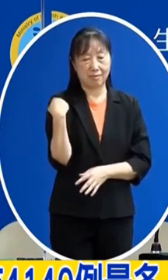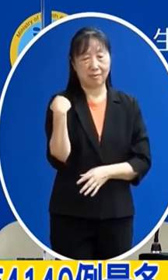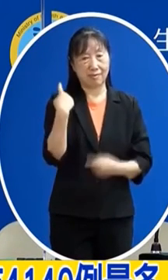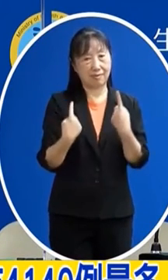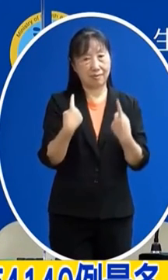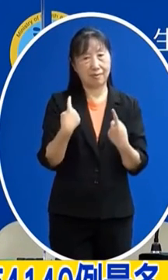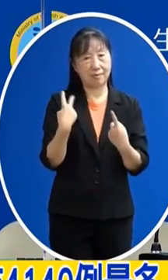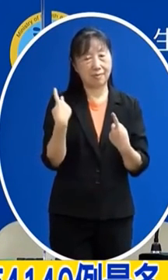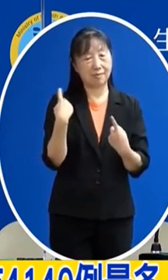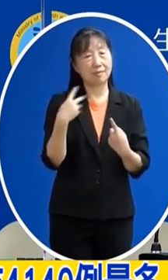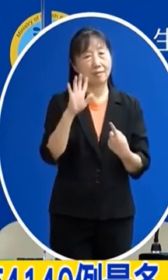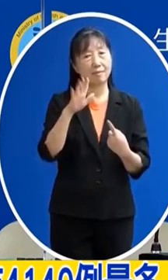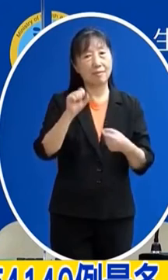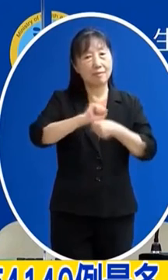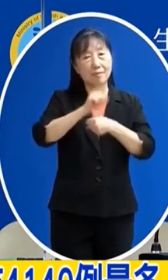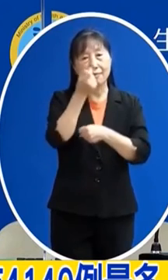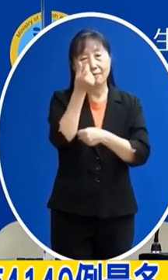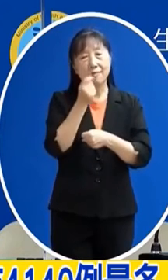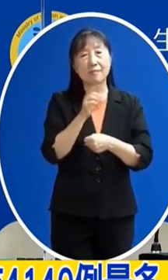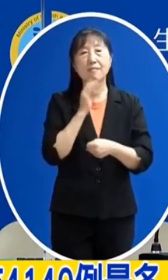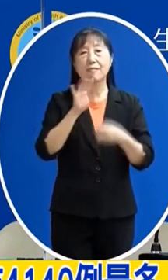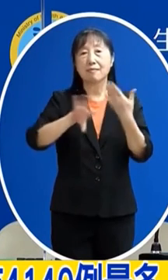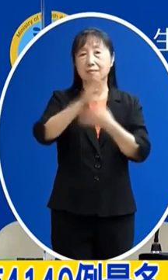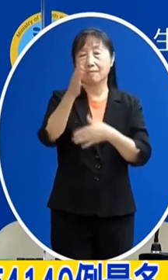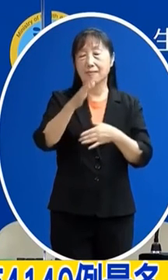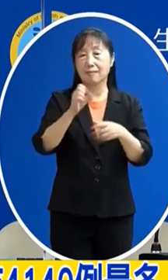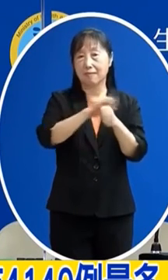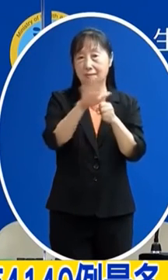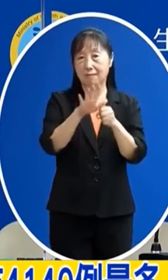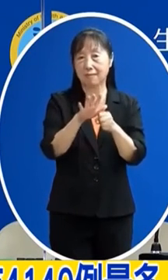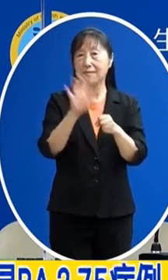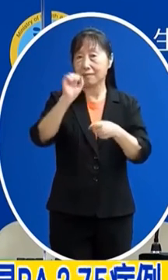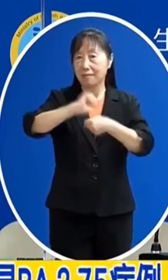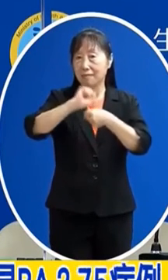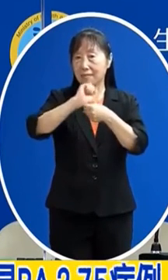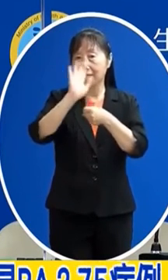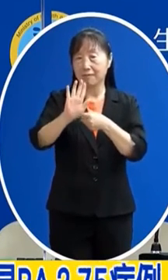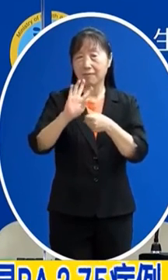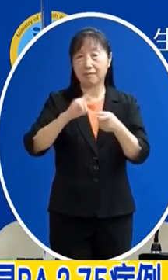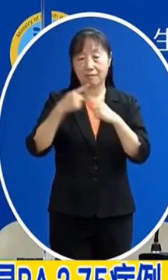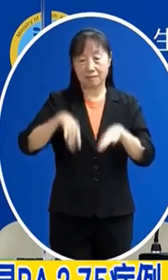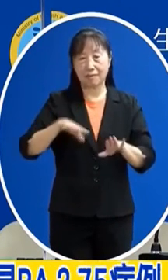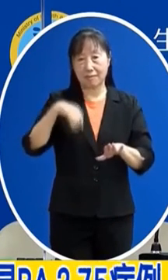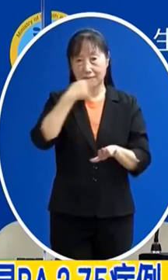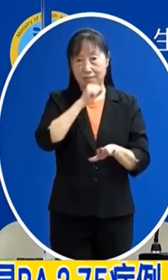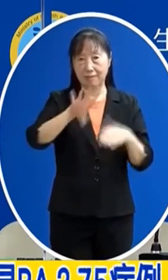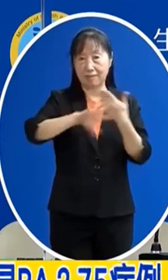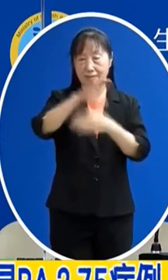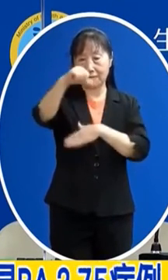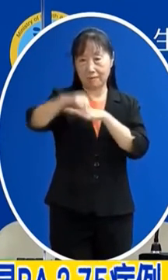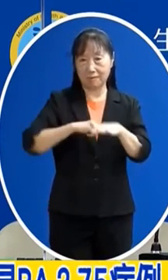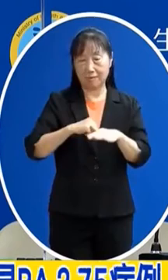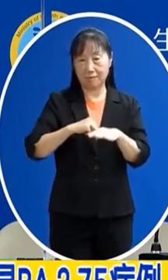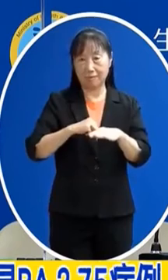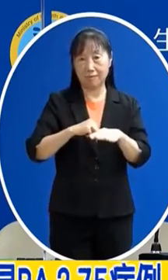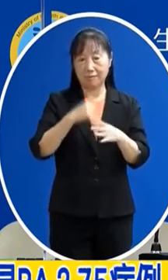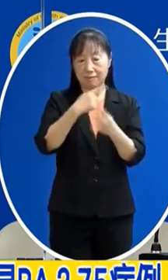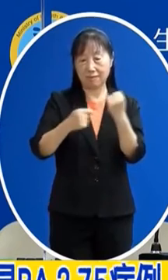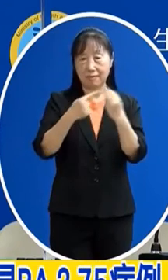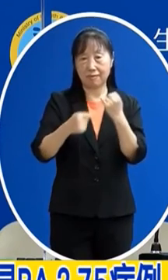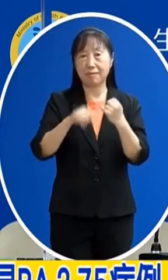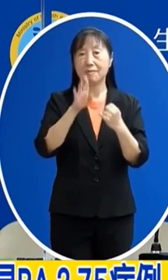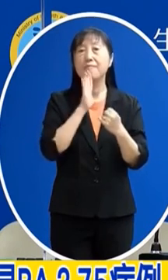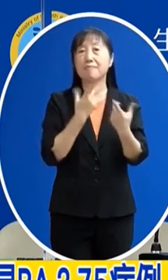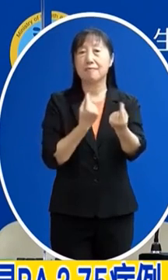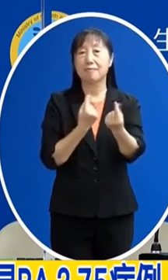点。那整个国际的疫情的上升的趋势跟我们国内境外移入检出的这种病例数我想是